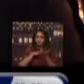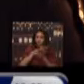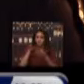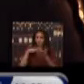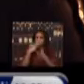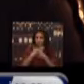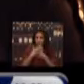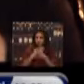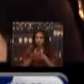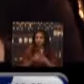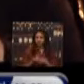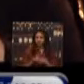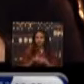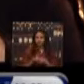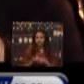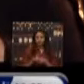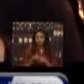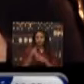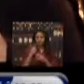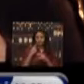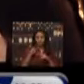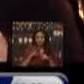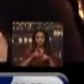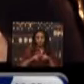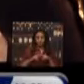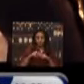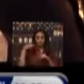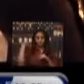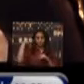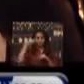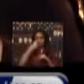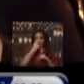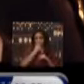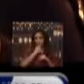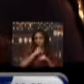ولما جاء الدكتور مرسي